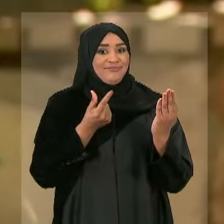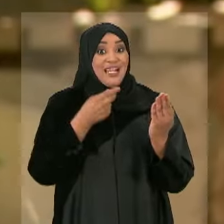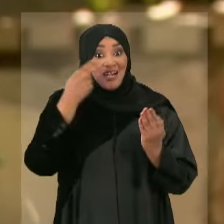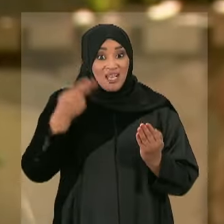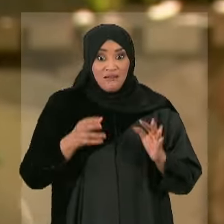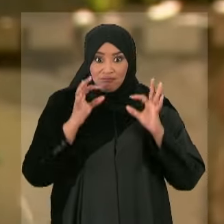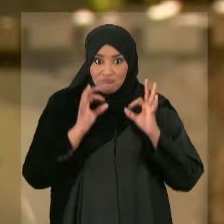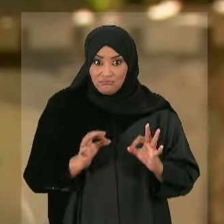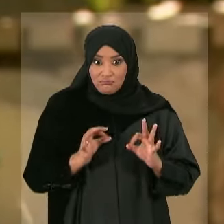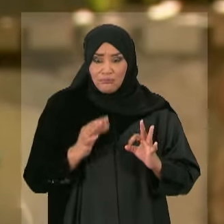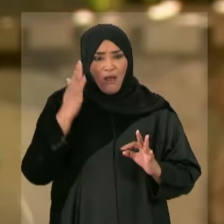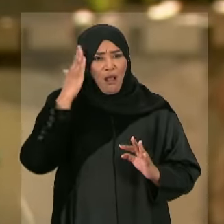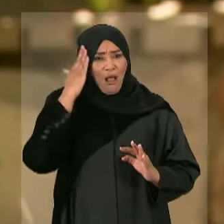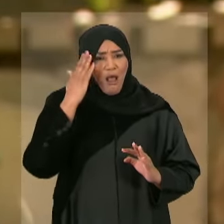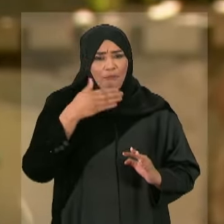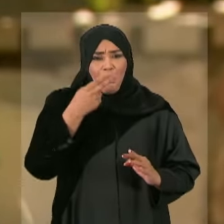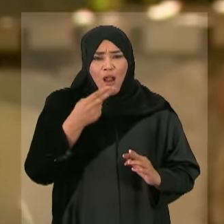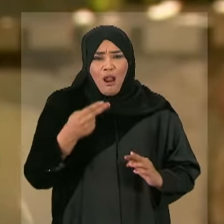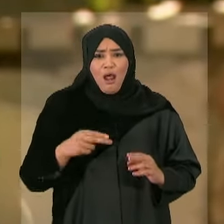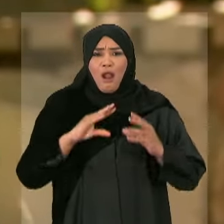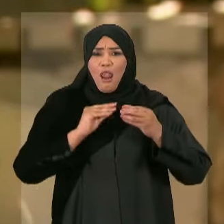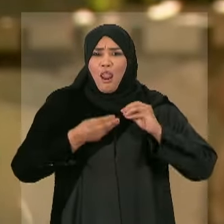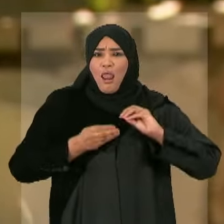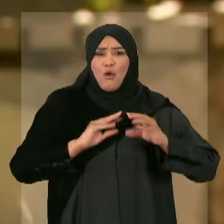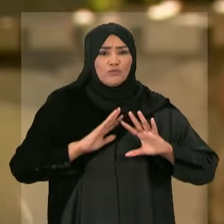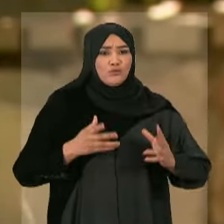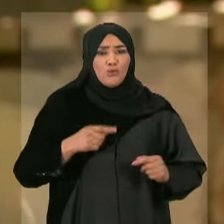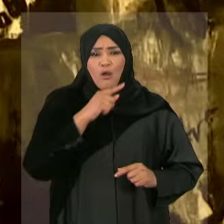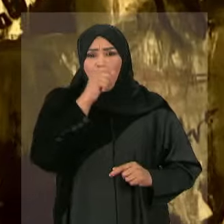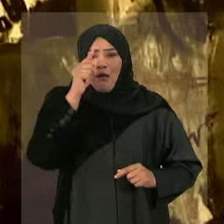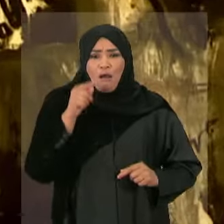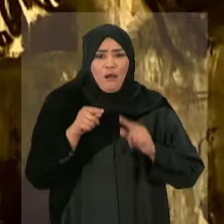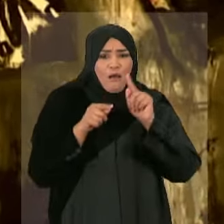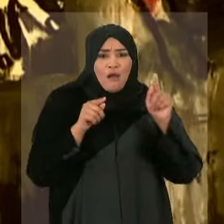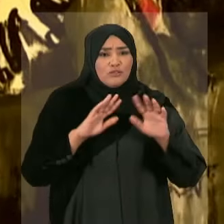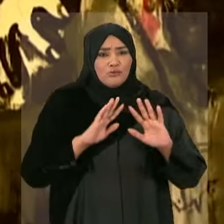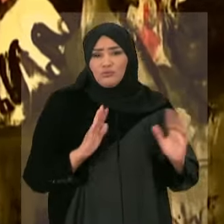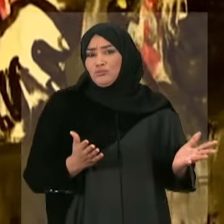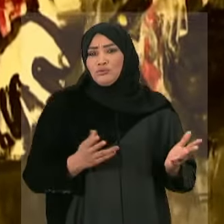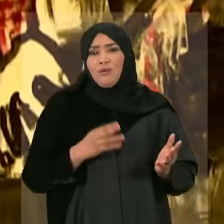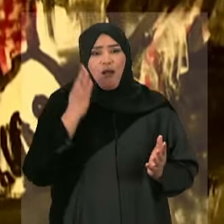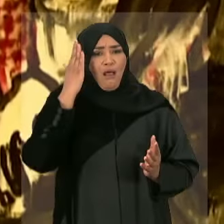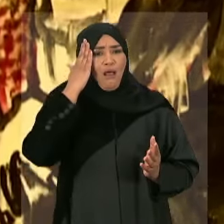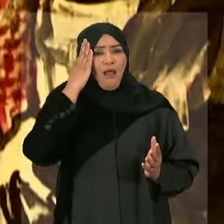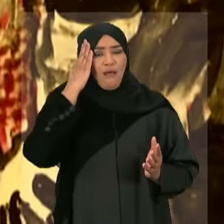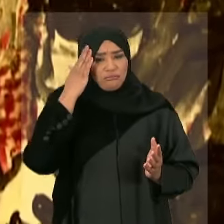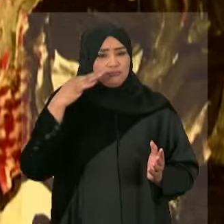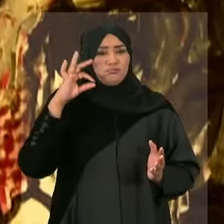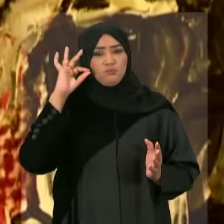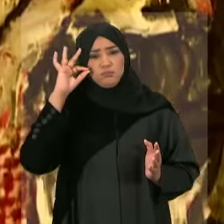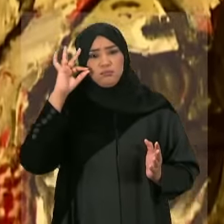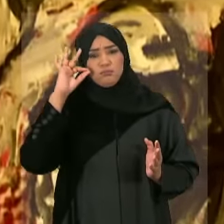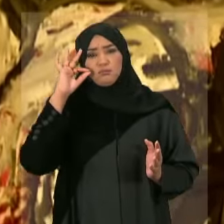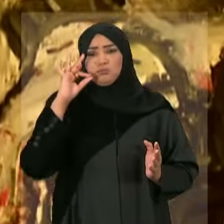الخطوط، أي إشي بقلب اللوحة بتشوف فيه شخصية الرسام. مثلاً من اللوحات اللي أنا استعملتهن وفيه من